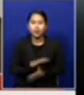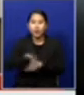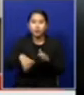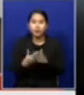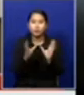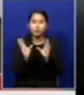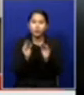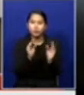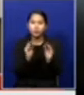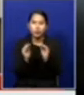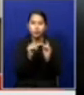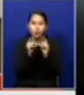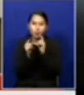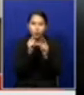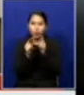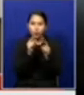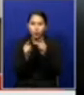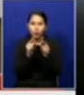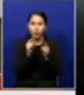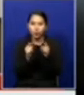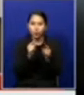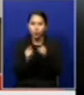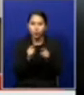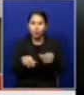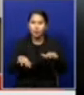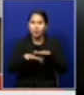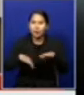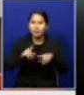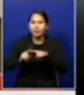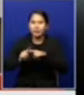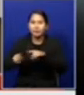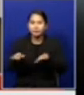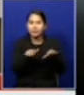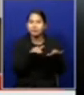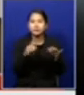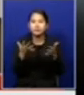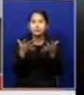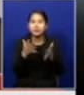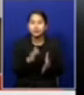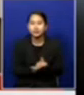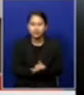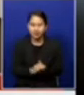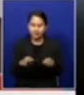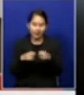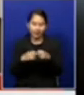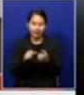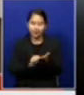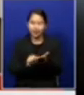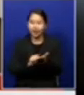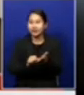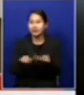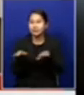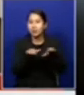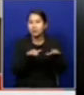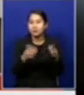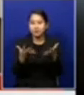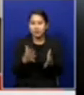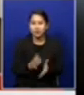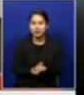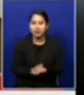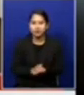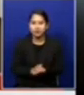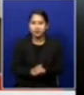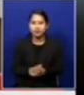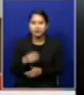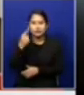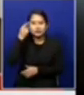กันเนี่ยท่านไม่ได้เตรียมข้อมูลอะไรไว้เลยท่านไม่ได้เตรียมแก้ปัญหาเลยท่านก็รีบนึก